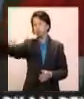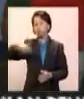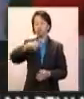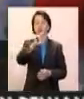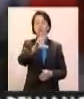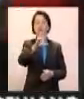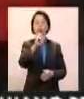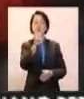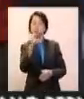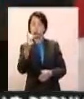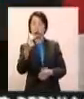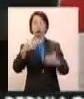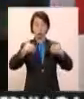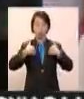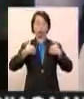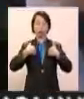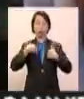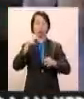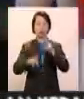lebih pun ada.